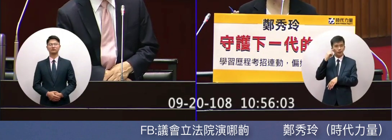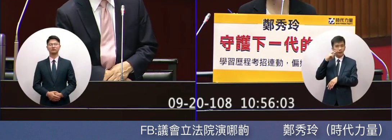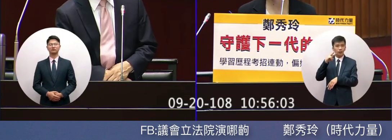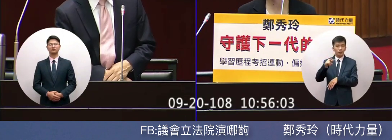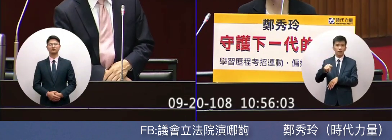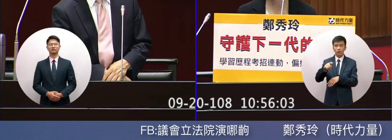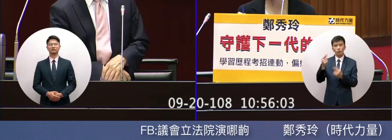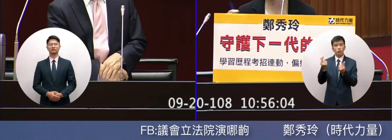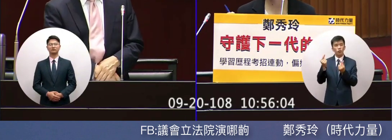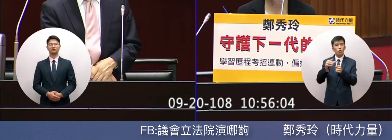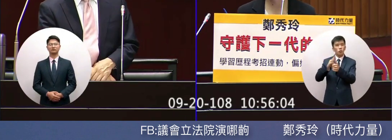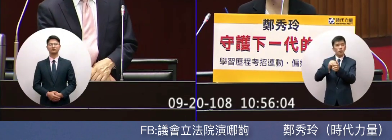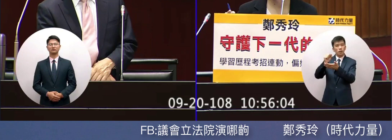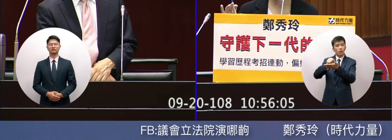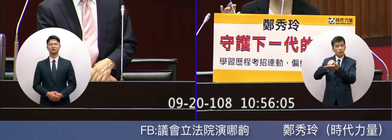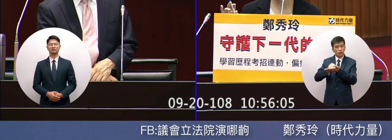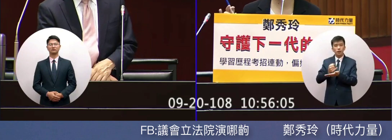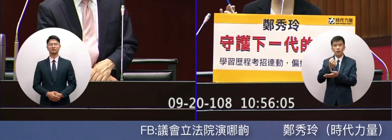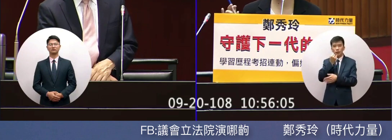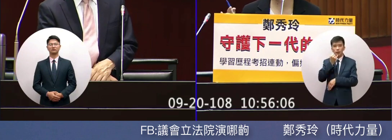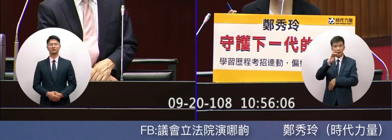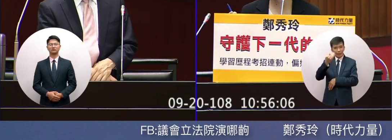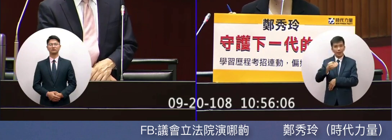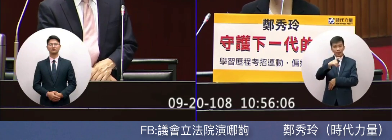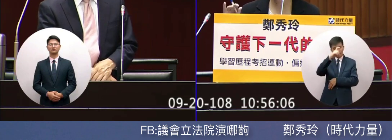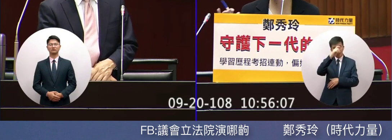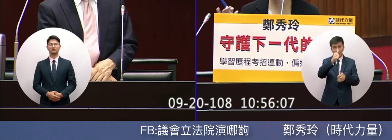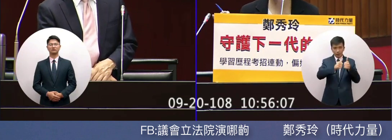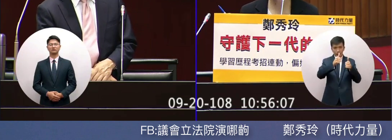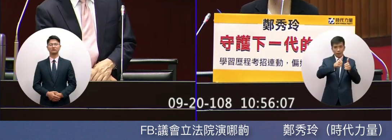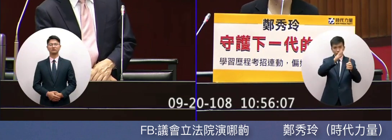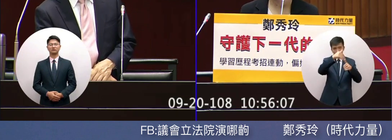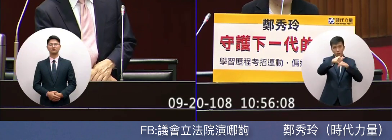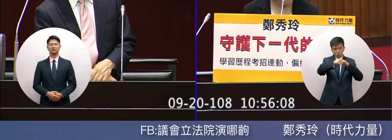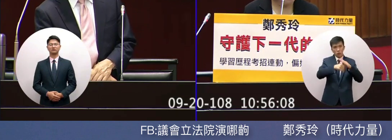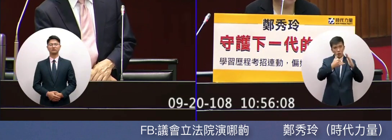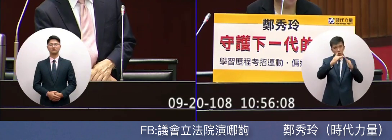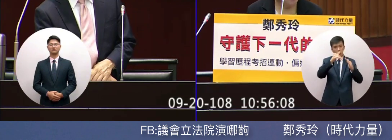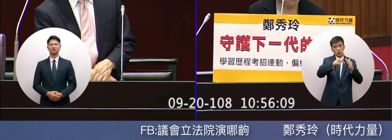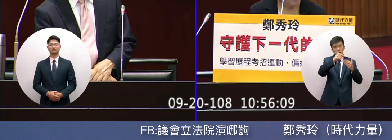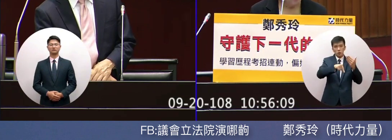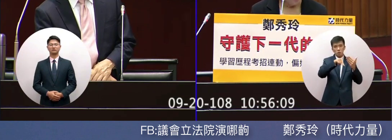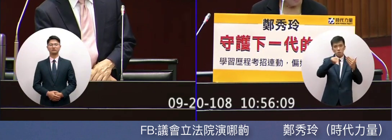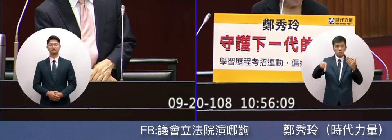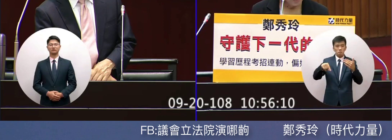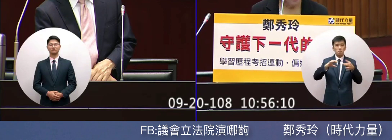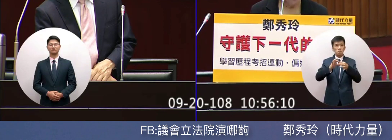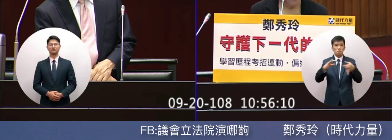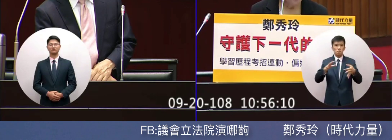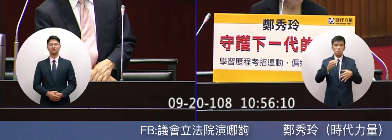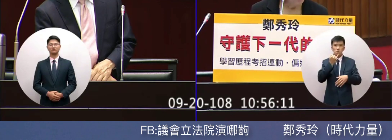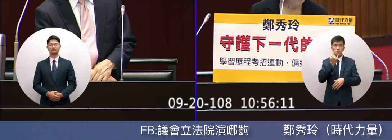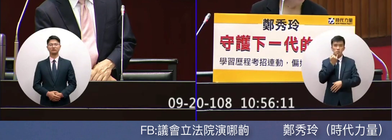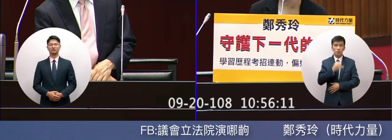历程也 OK， 不要去直接跟这个考招联动只要不做这一步所以我们希望这个